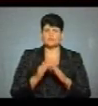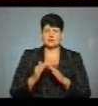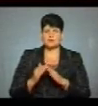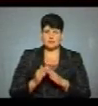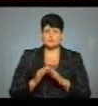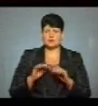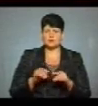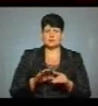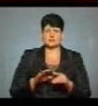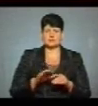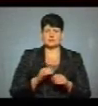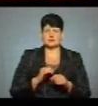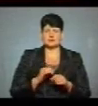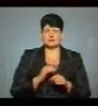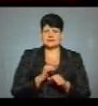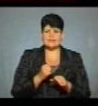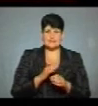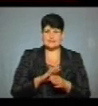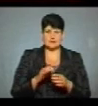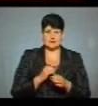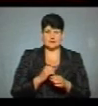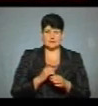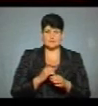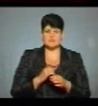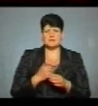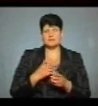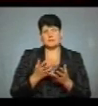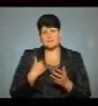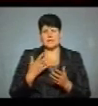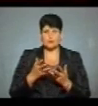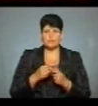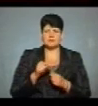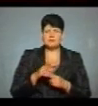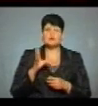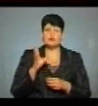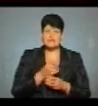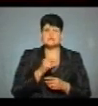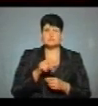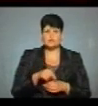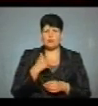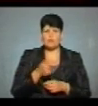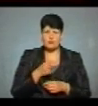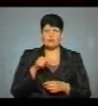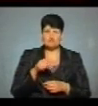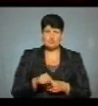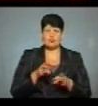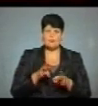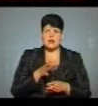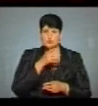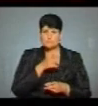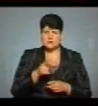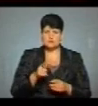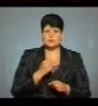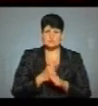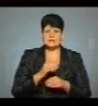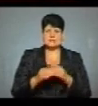повністю налаштувати індивідуальні теплові пункти. І ми розраховуємо те, що все ж таки вдасться вже в цьому опалювальному сезоні дати